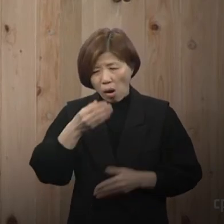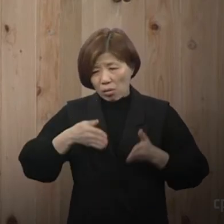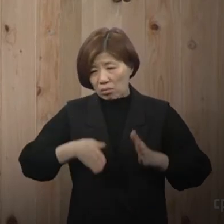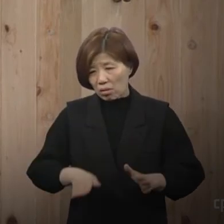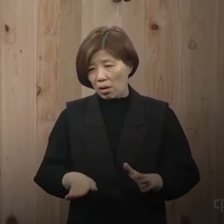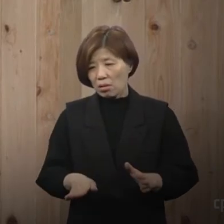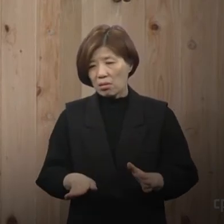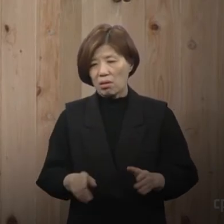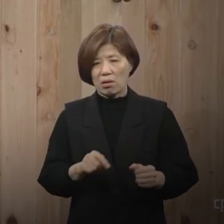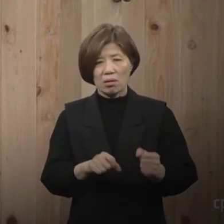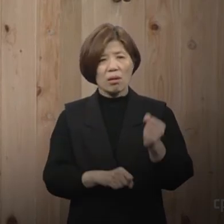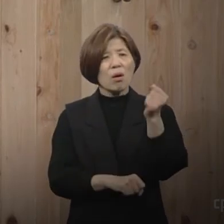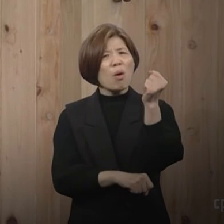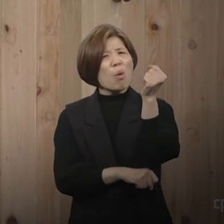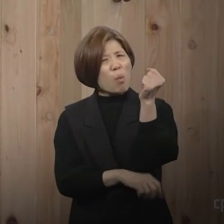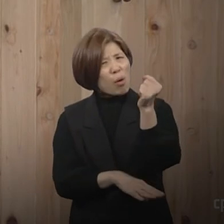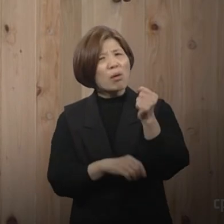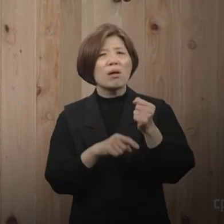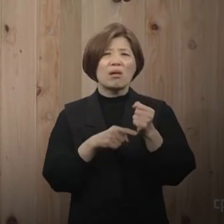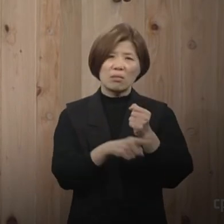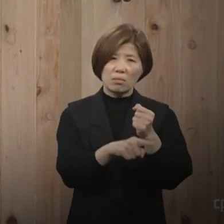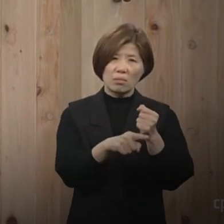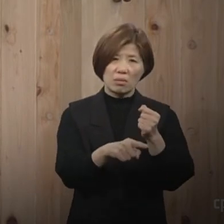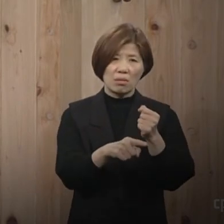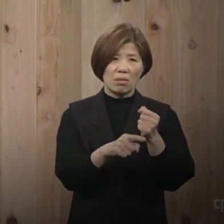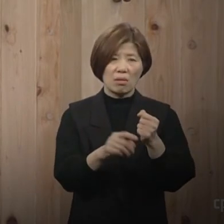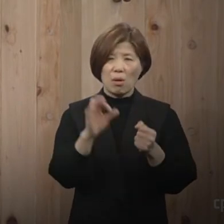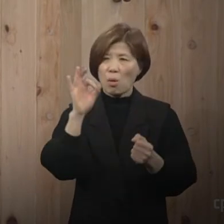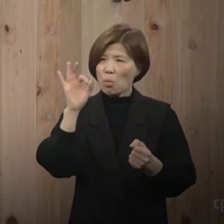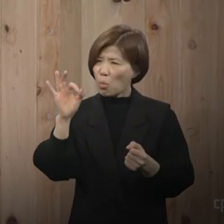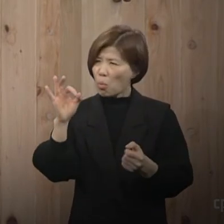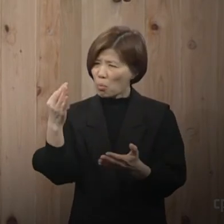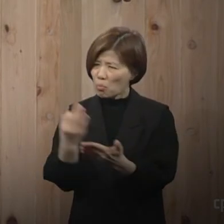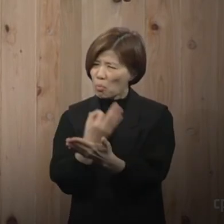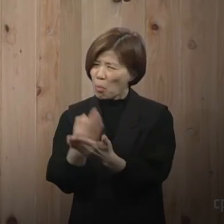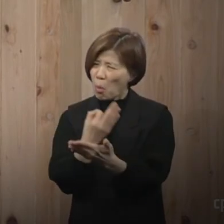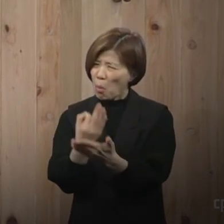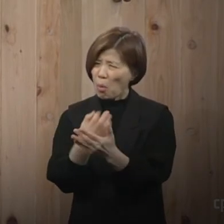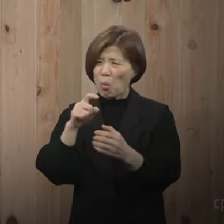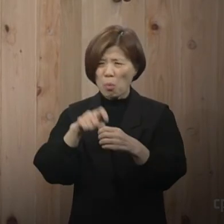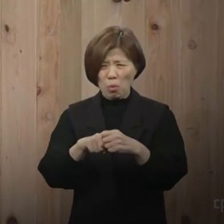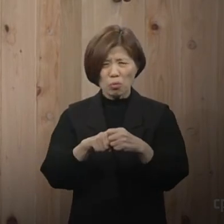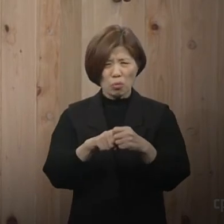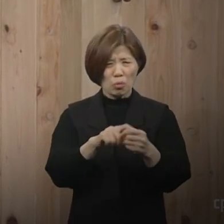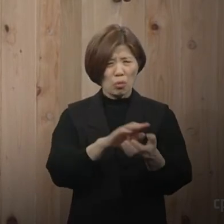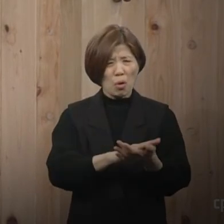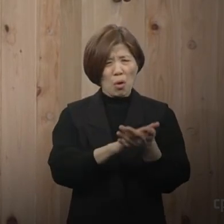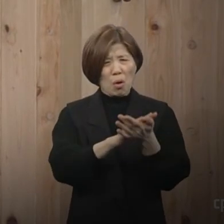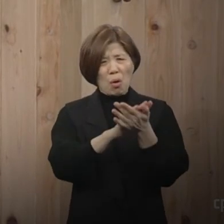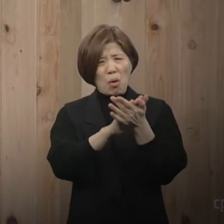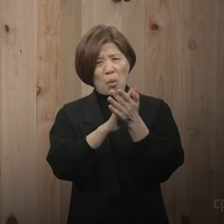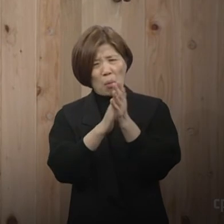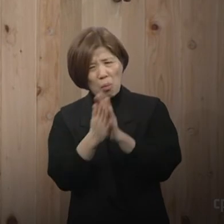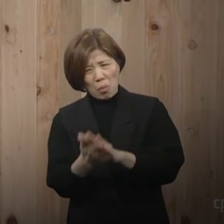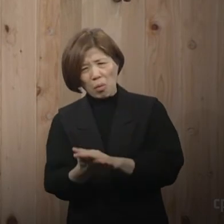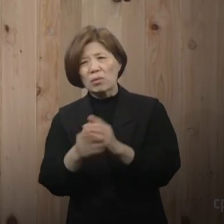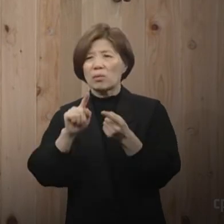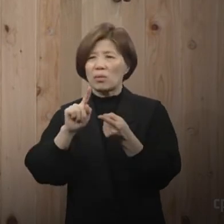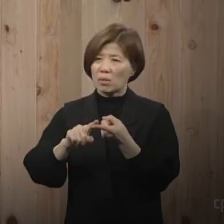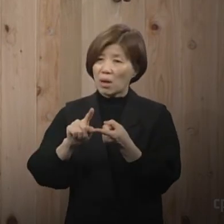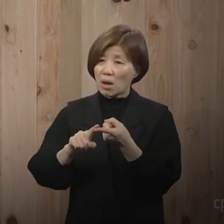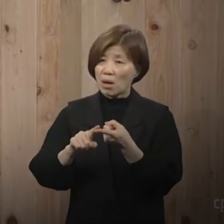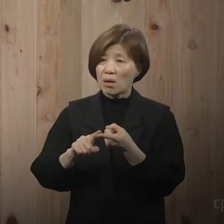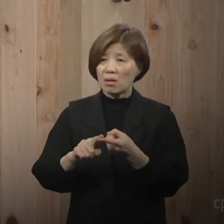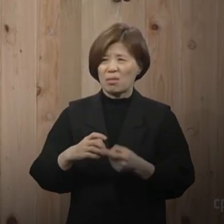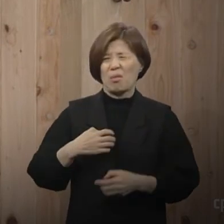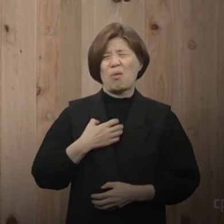성탄절이 그 본래의 의미는 퇴색되고 상업주의와 퇴폐적인 문화에 변질되었다, 뭐 이런 말씀을